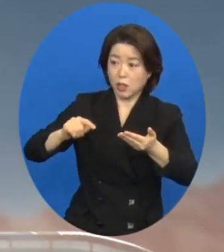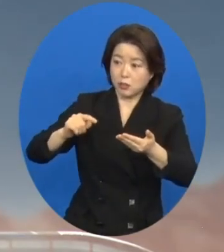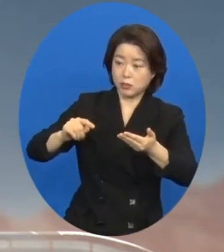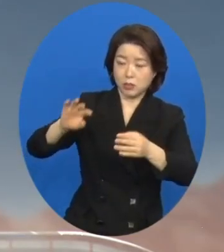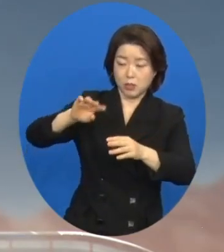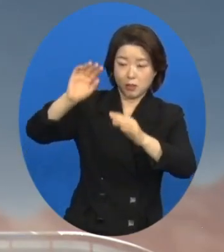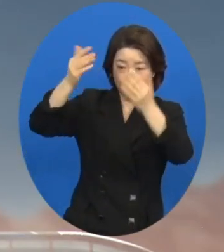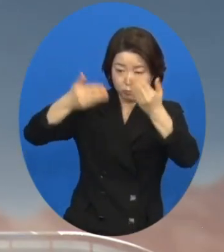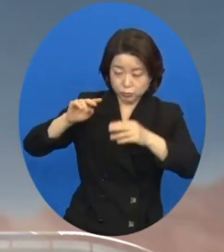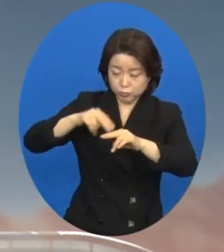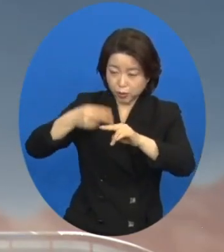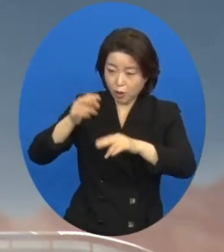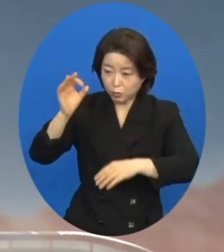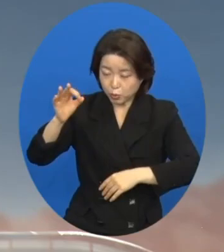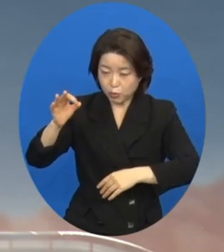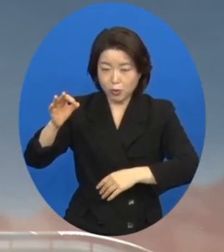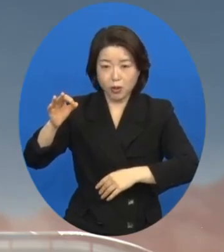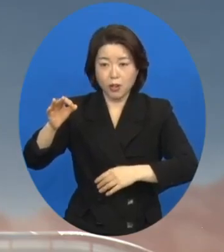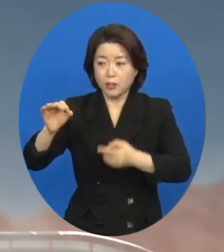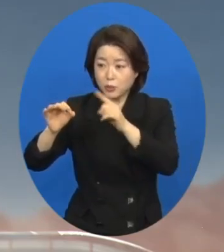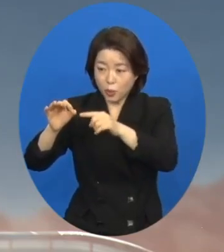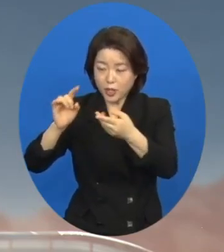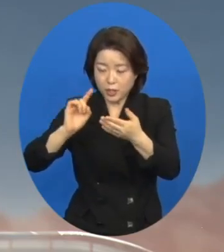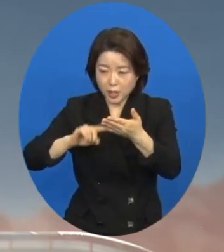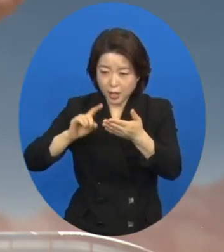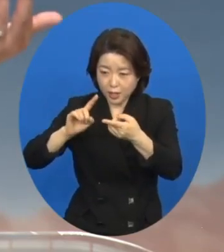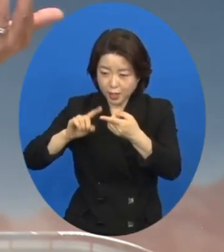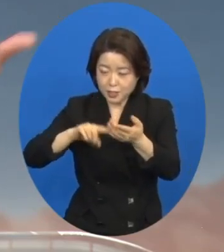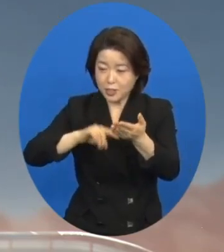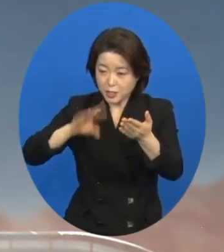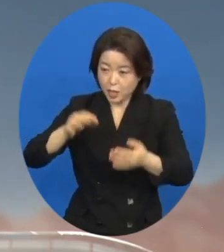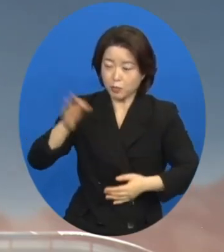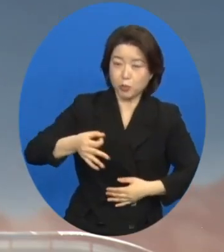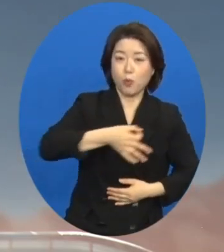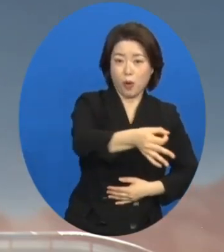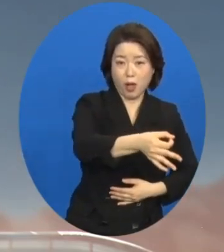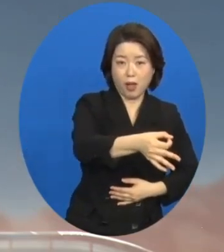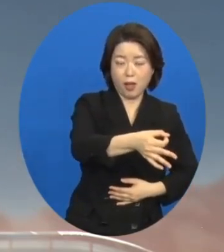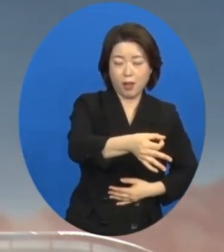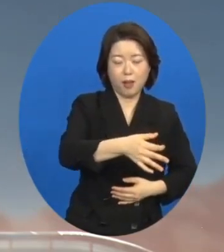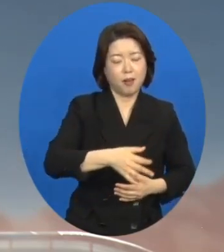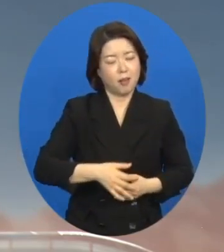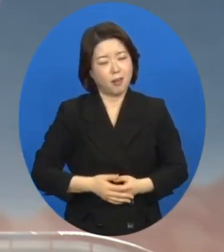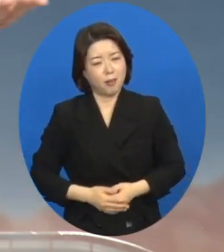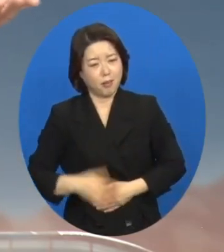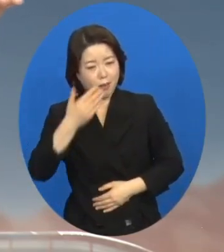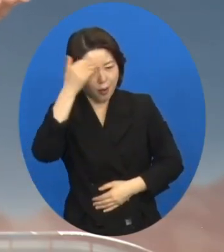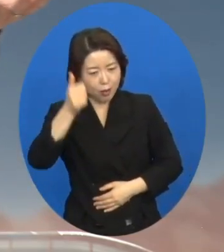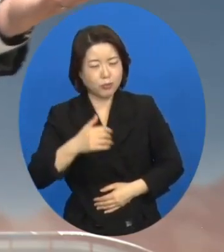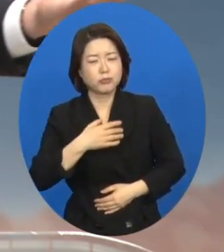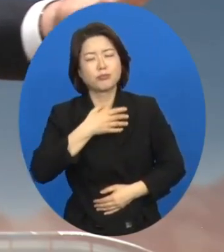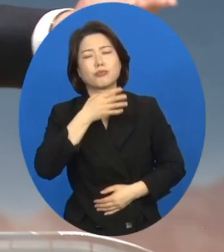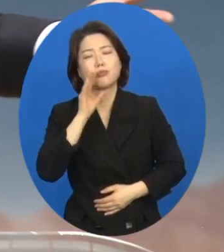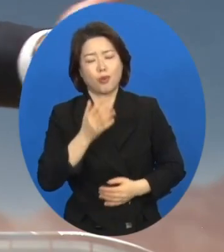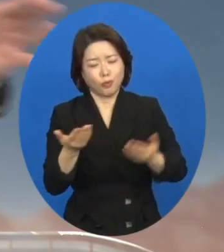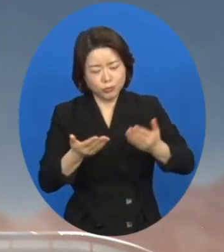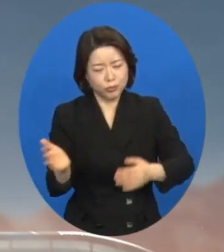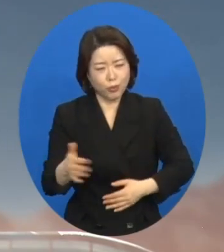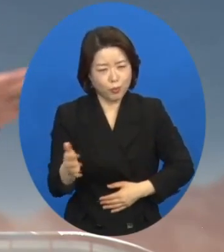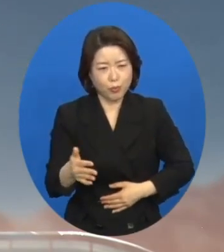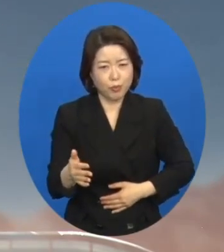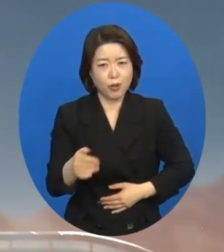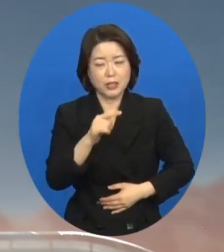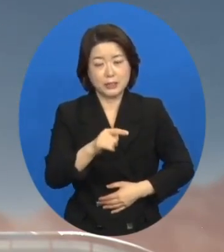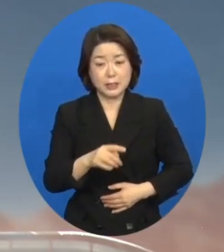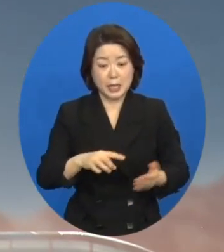그거 세금 왜 냅니까? 그냥 쓰면 되지. 그래가지고 그랬대요. 아니 할아버지 연세도 많으시고 직업도 없으시니까 이거